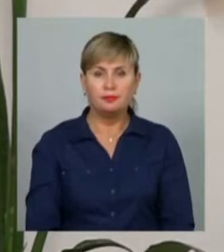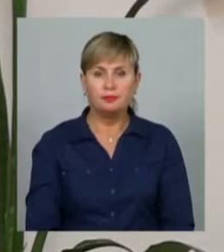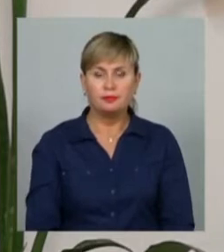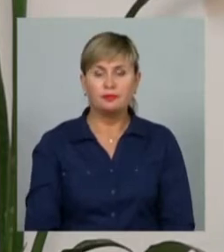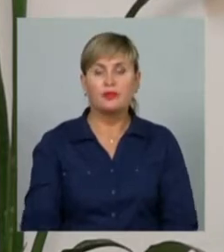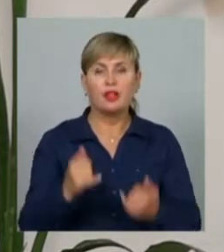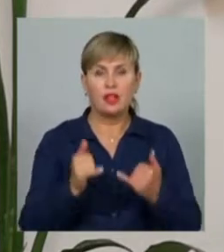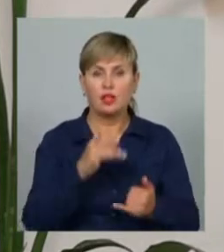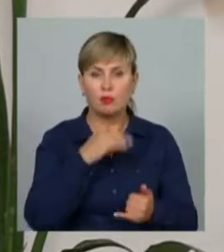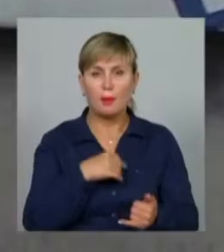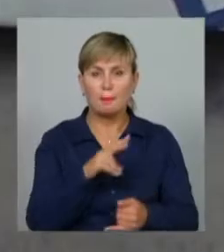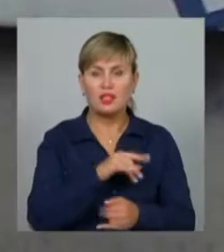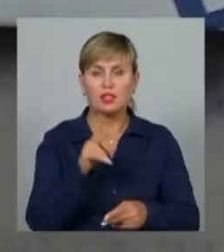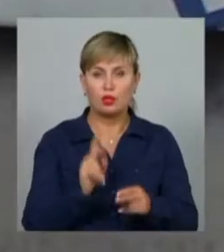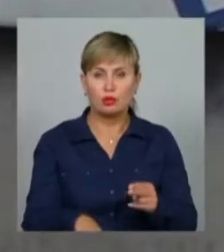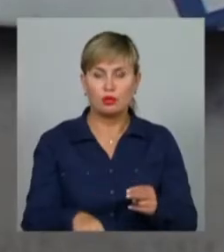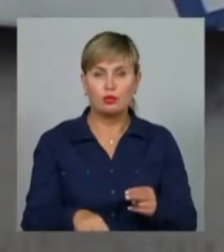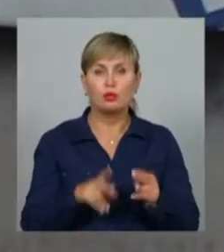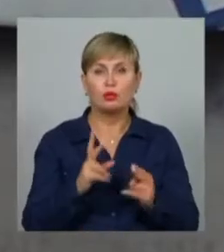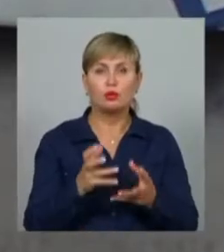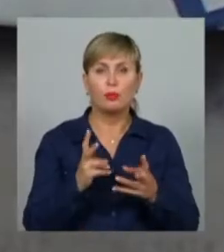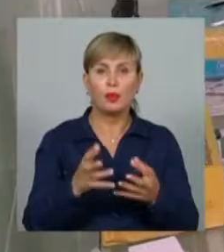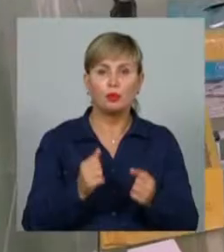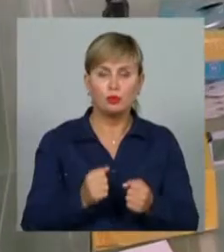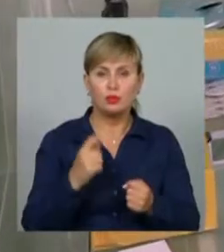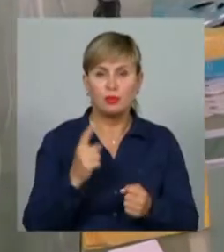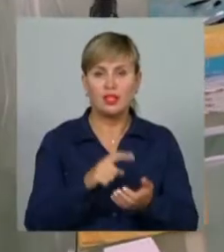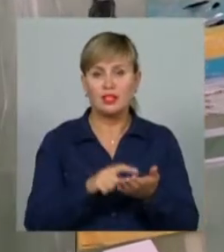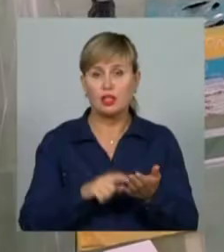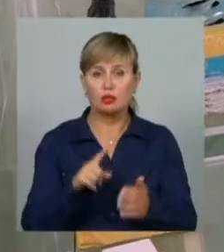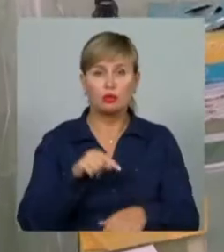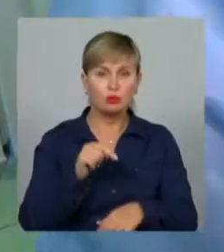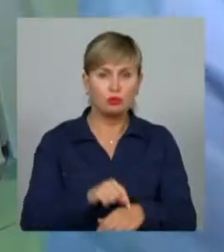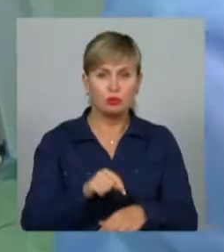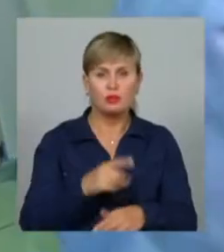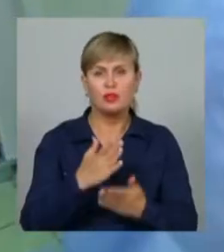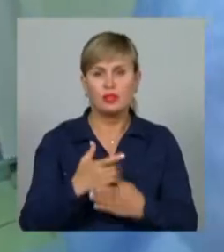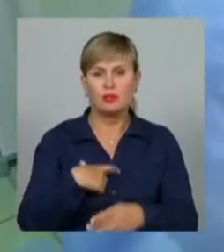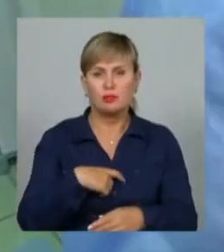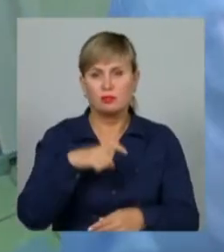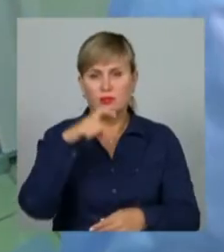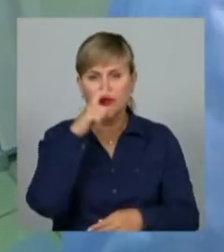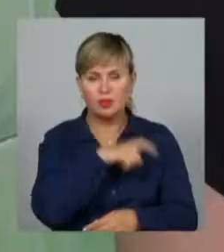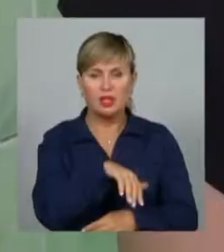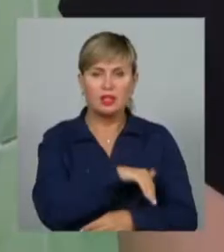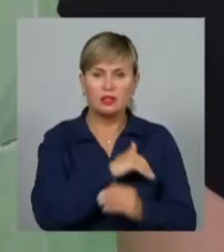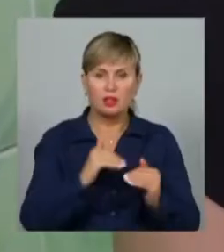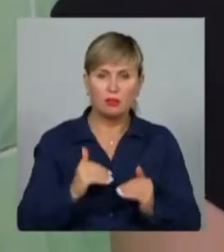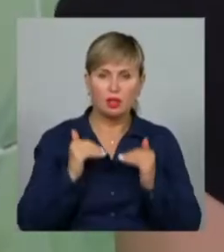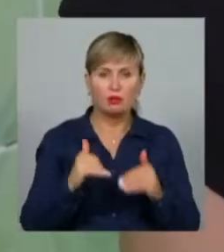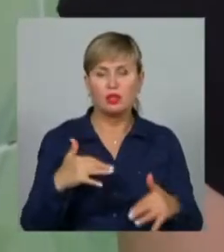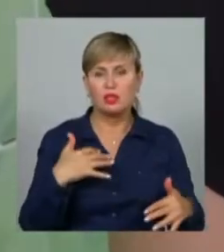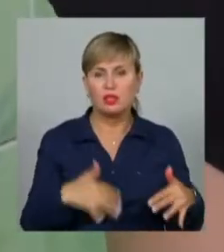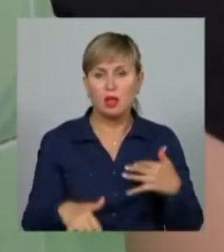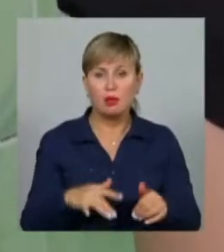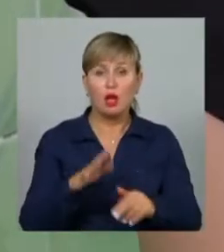мы закончили первый этап вакцинации. Те, кто получил первый компонент, делятся, что чувствовали небольшое недомогание, повышение температуры и слабость. А вот